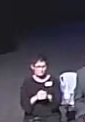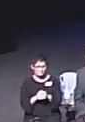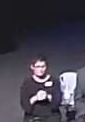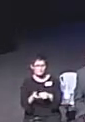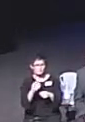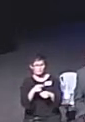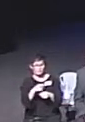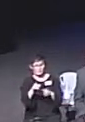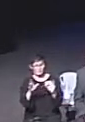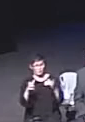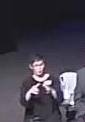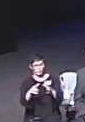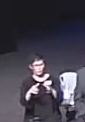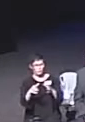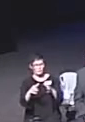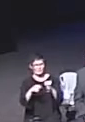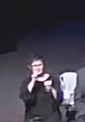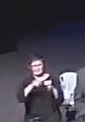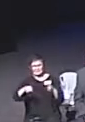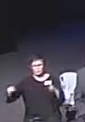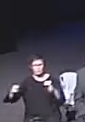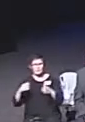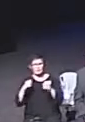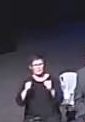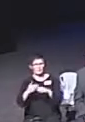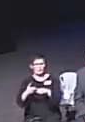Ja ryhmä on kirjannut isolla ennakkoluulottomuus.